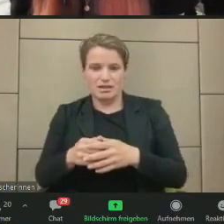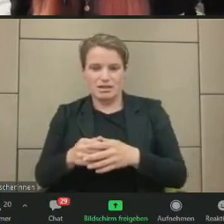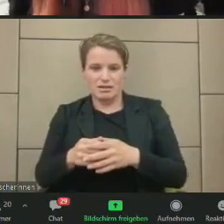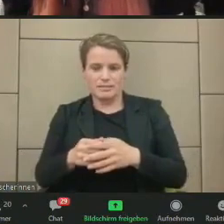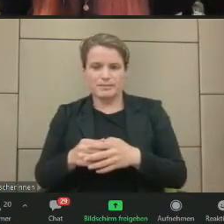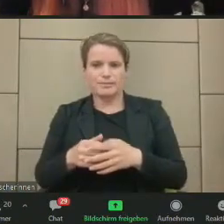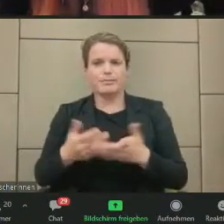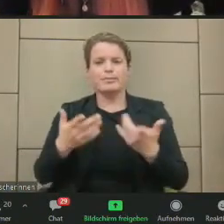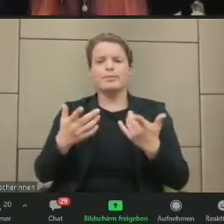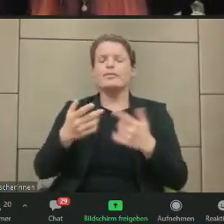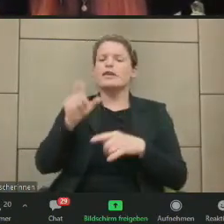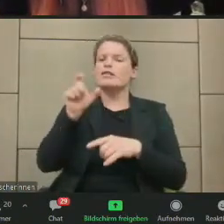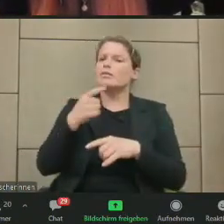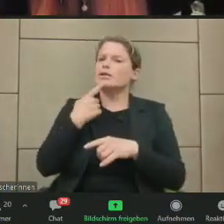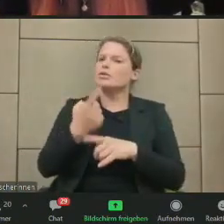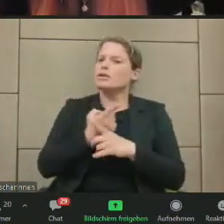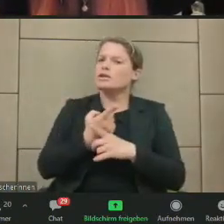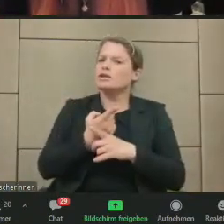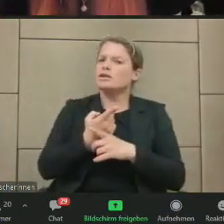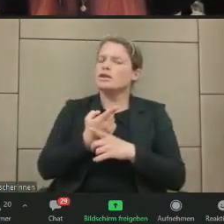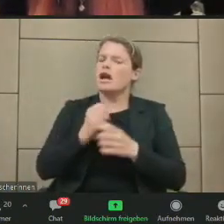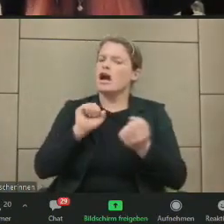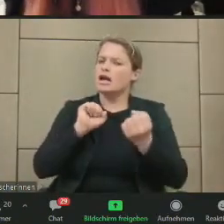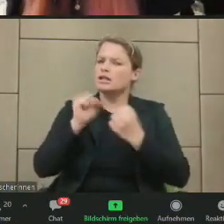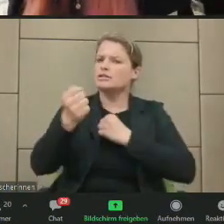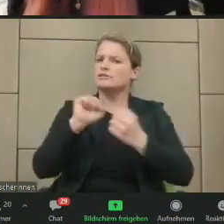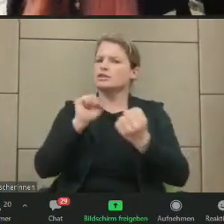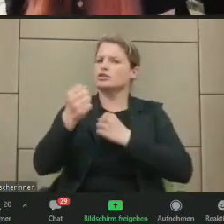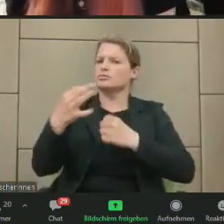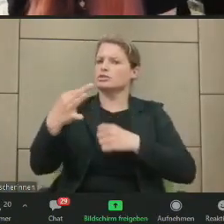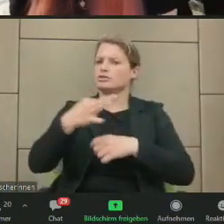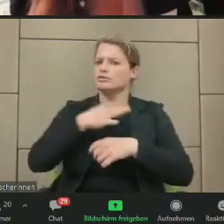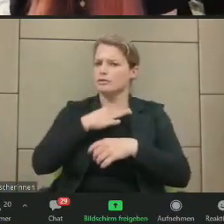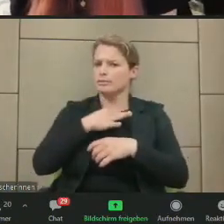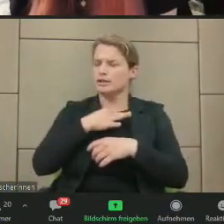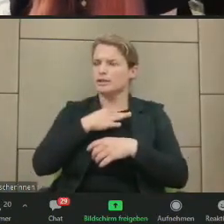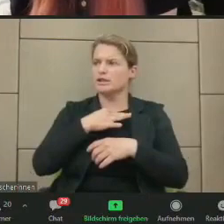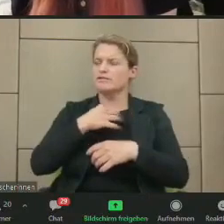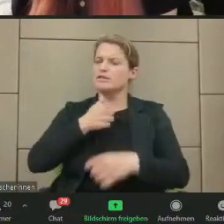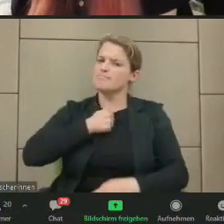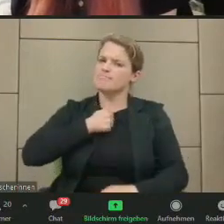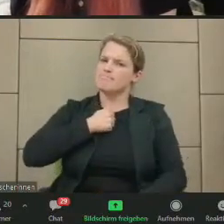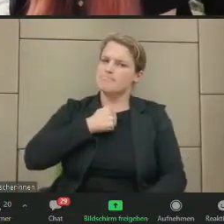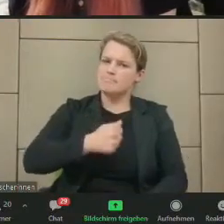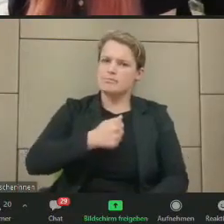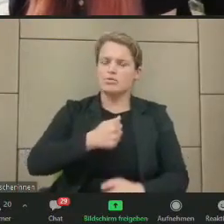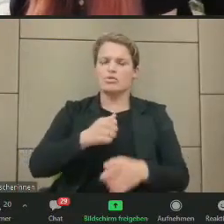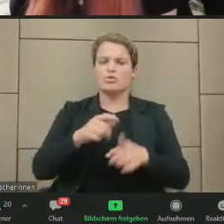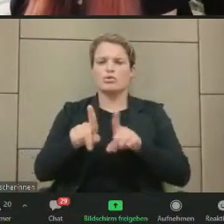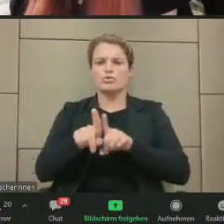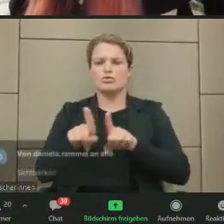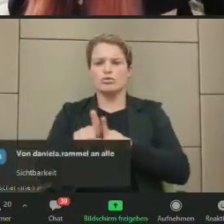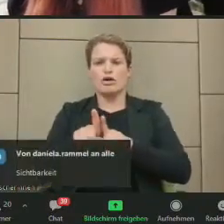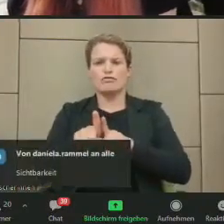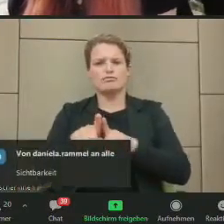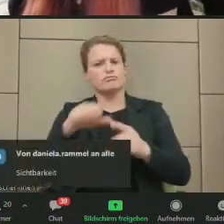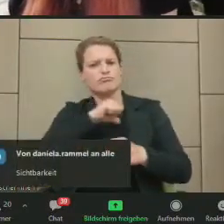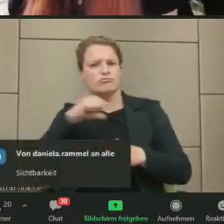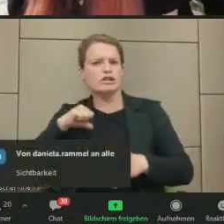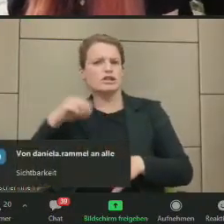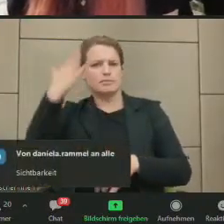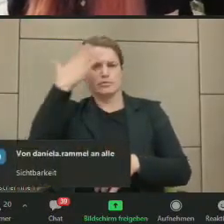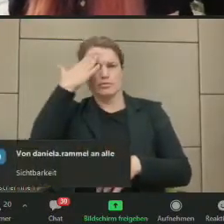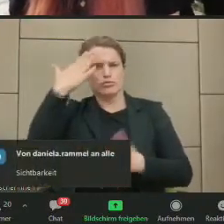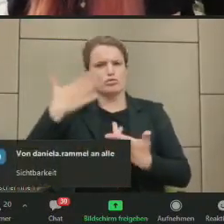Also für mich heißt Aktivismus, dass man den Mut und das Selbstbewusstsein hat, zu